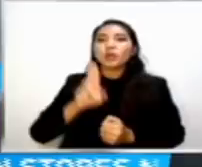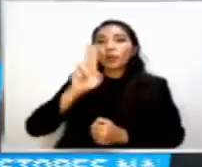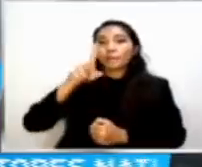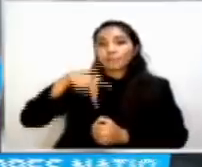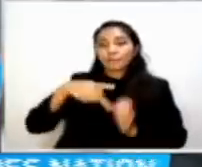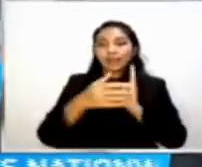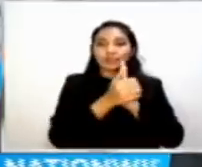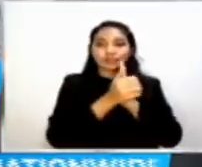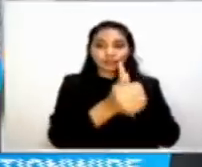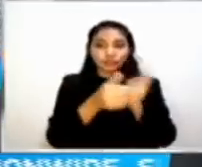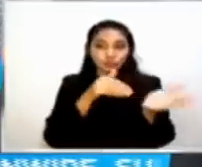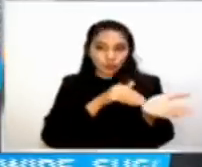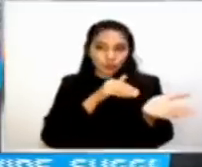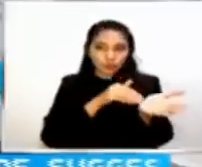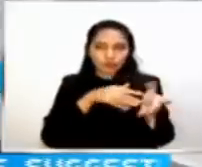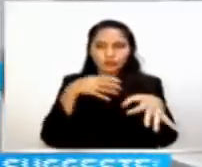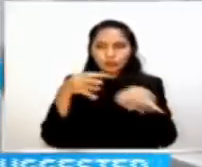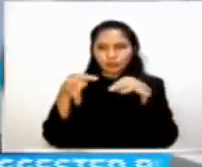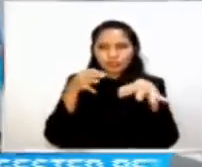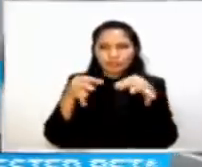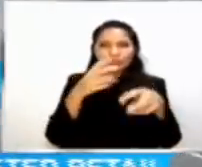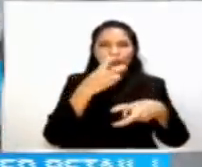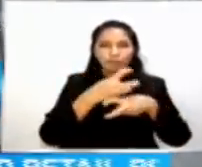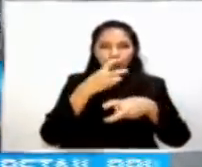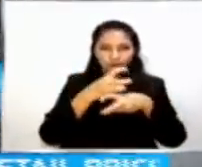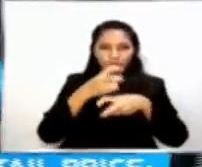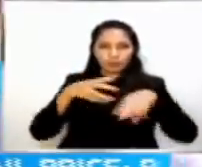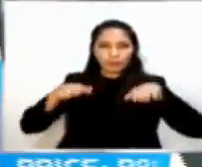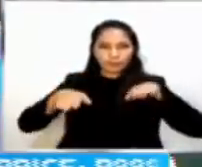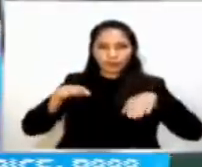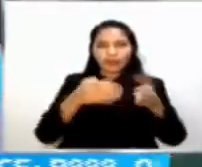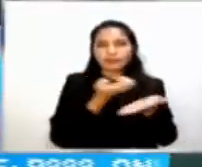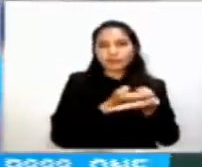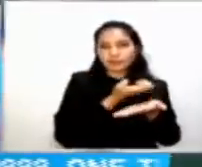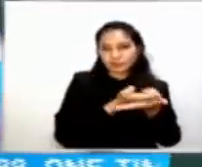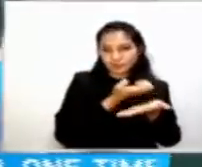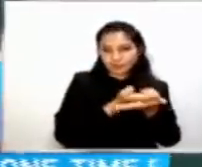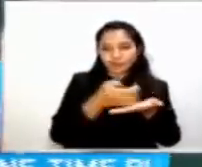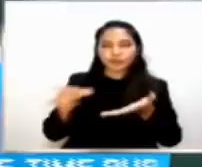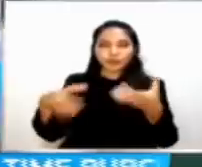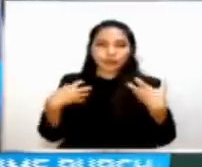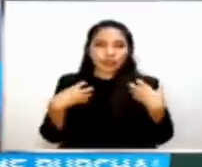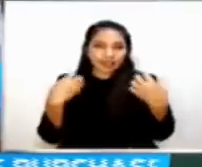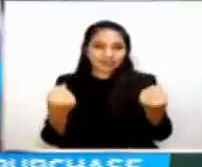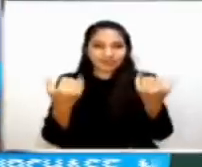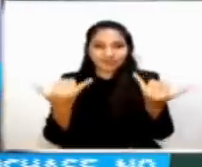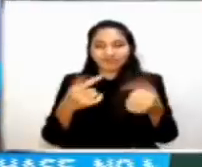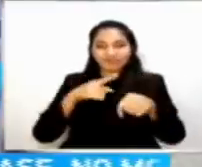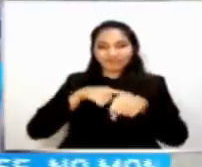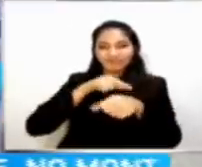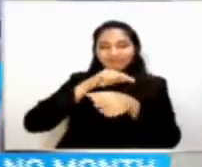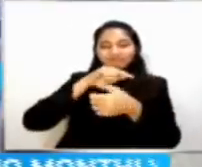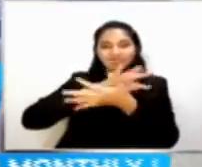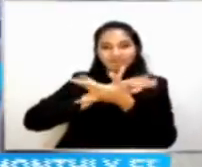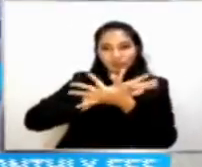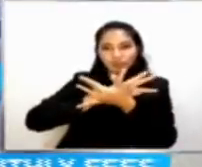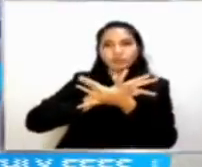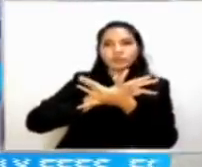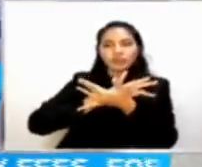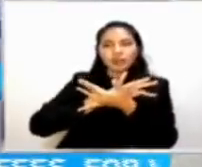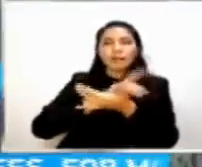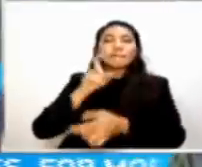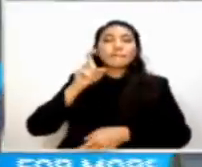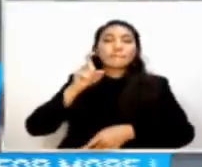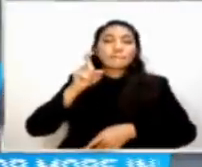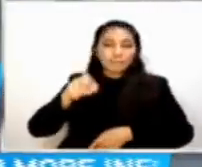mahirap nang balansehin ang ekonomiya at kalusugan sa panahon ng pandemya. Pero sa pagkakataong ito, kailangang mag-ECQ dahil sa dami